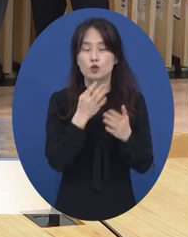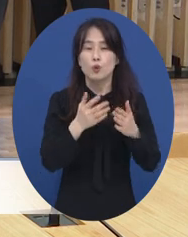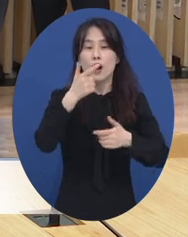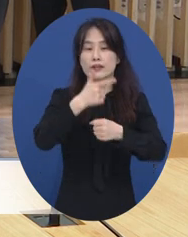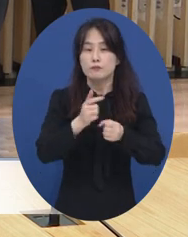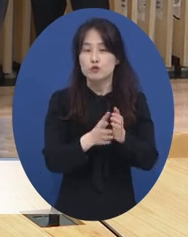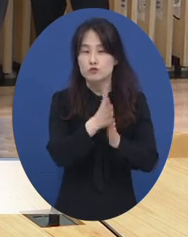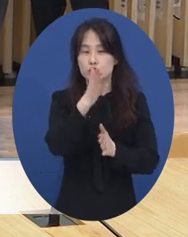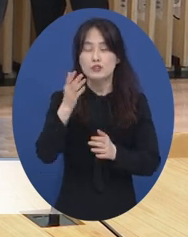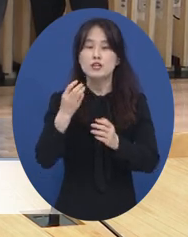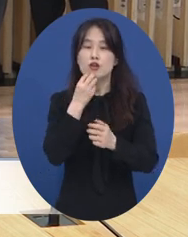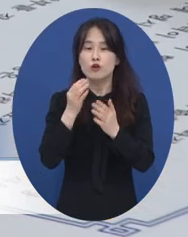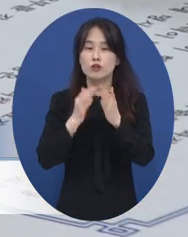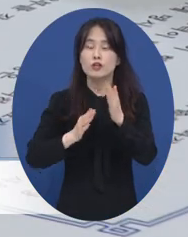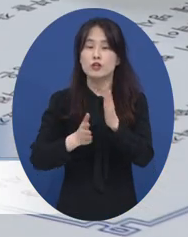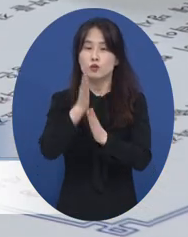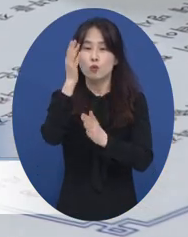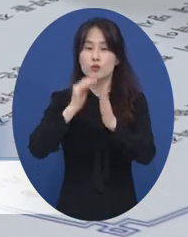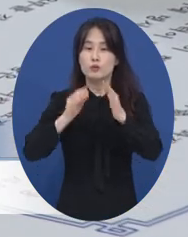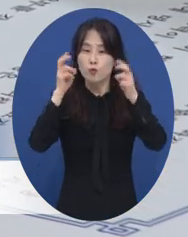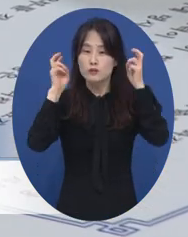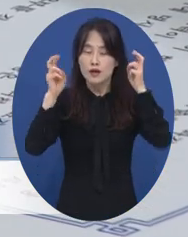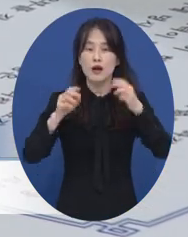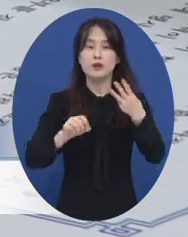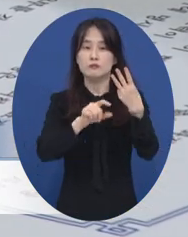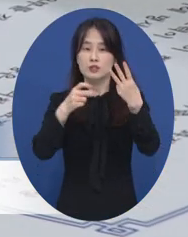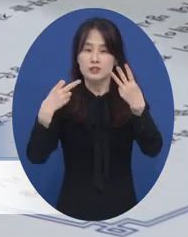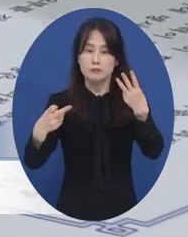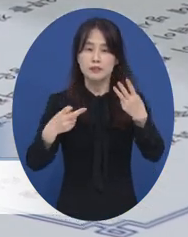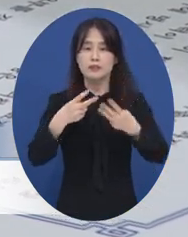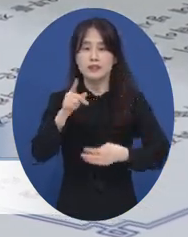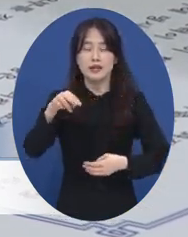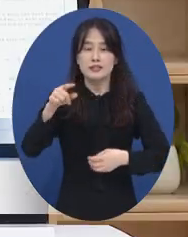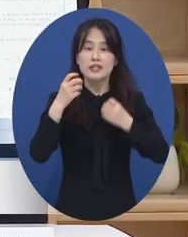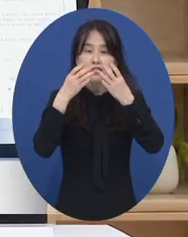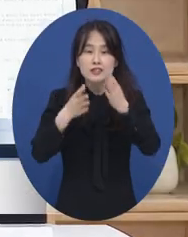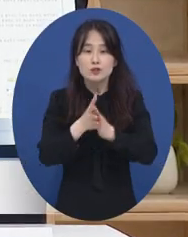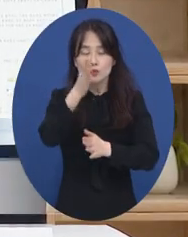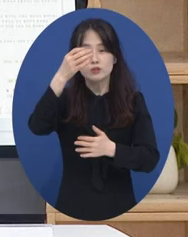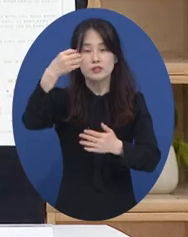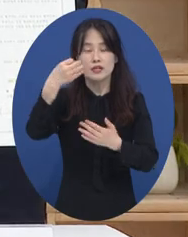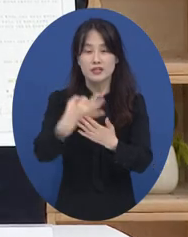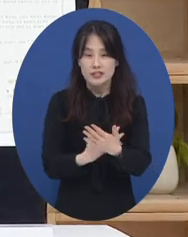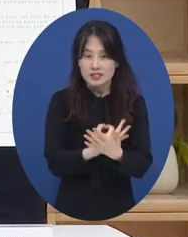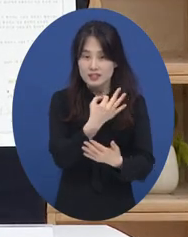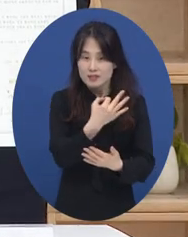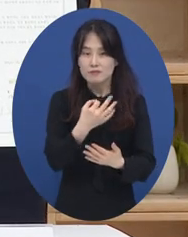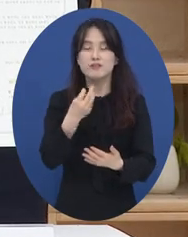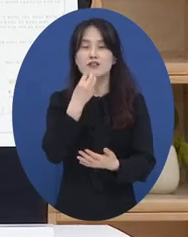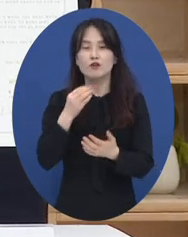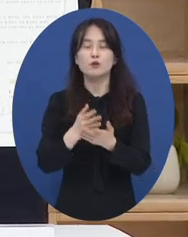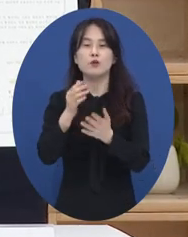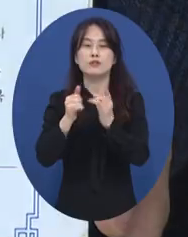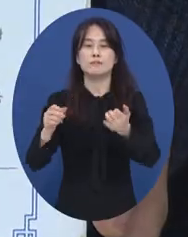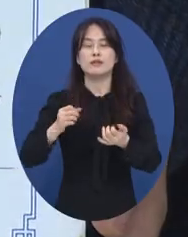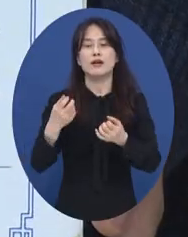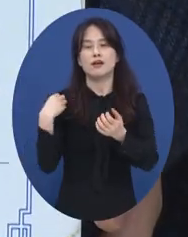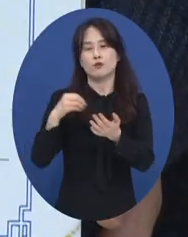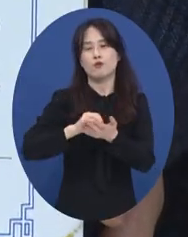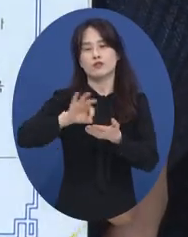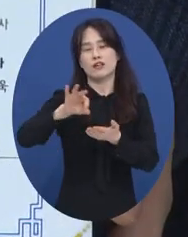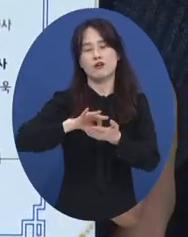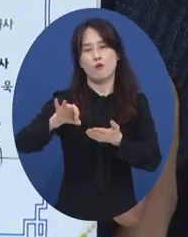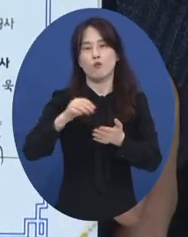경기도와 남양주시, 경기도시공사가 지난 12일 다산 신도시에서 나오는 개발 이익금을 경기도민에게 되돌려주기